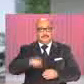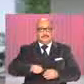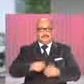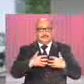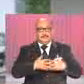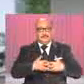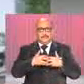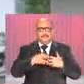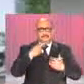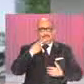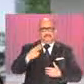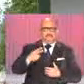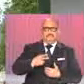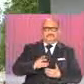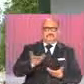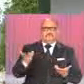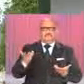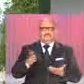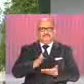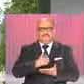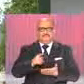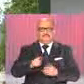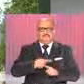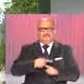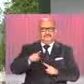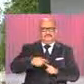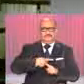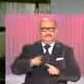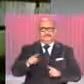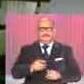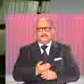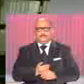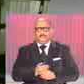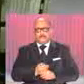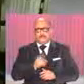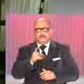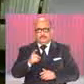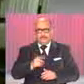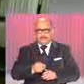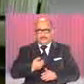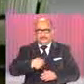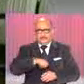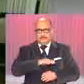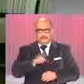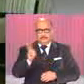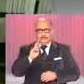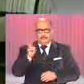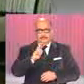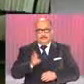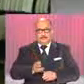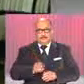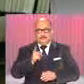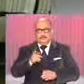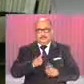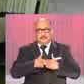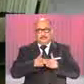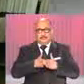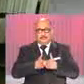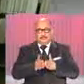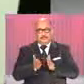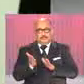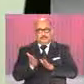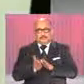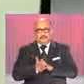بشدة. سلم رياض منصور مندوب فلسطين لدى الأمم المتحدة وثيقة انضمام دولة فلسطين إلى محكمة الجنايات